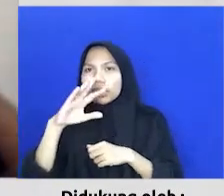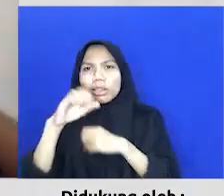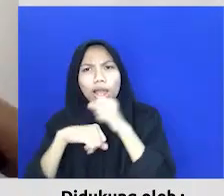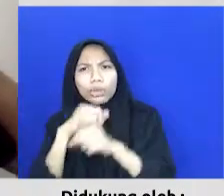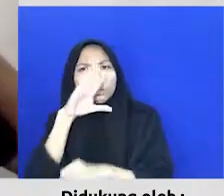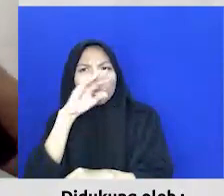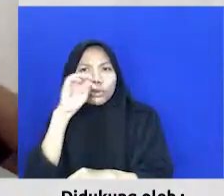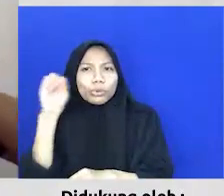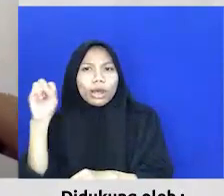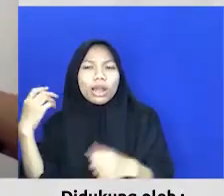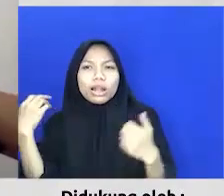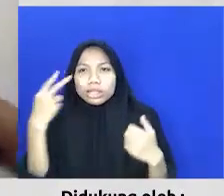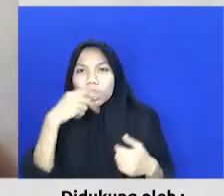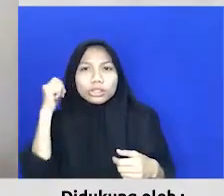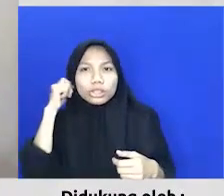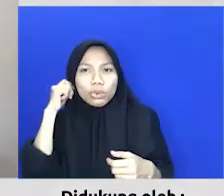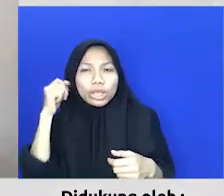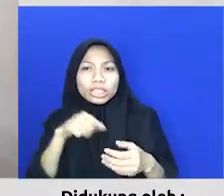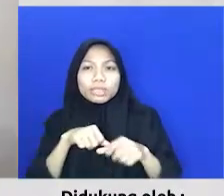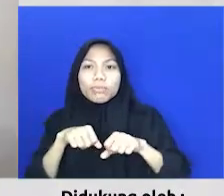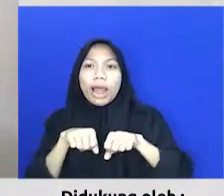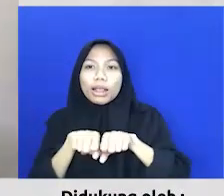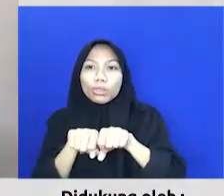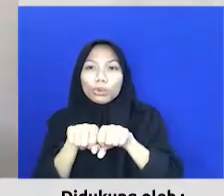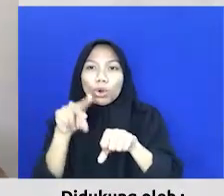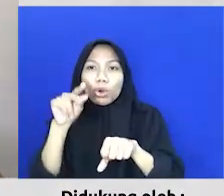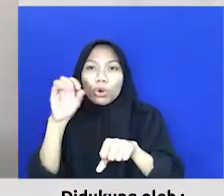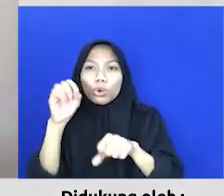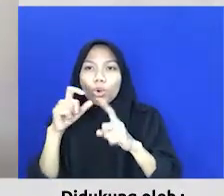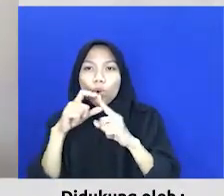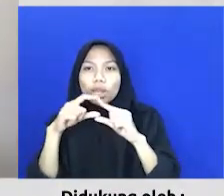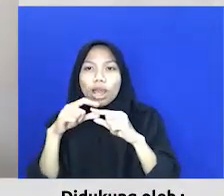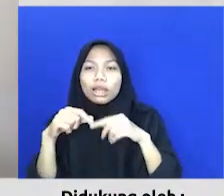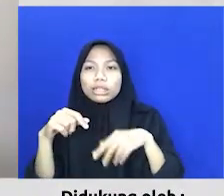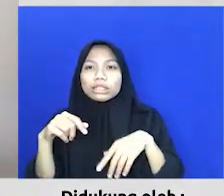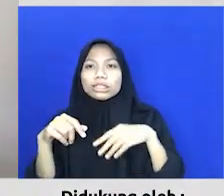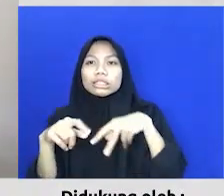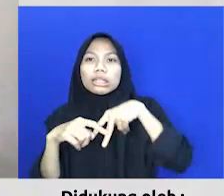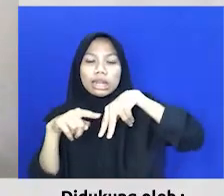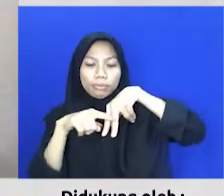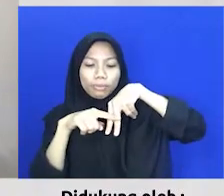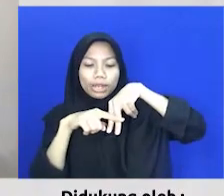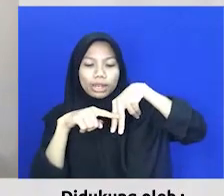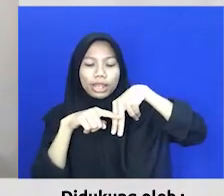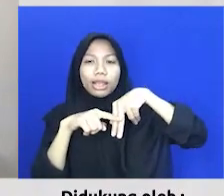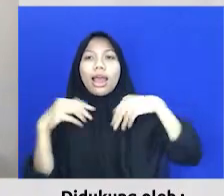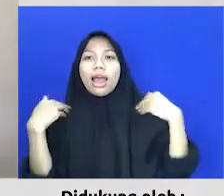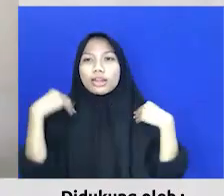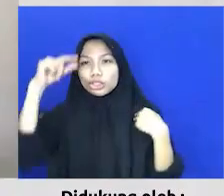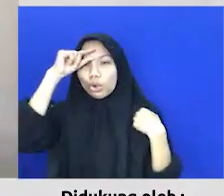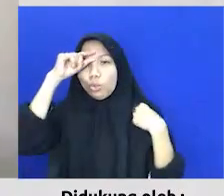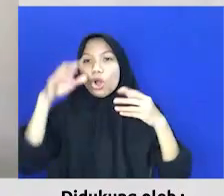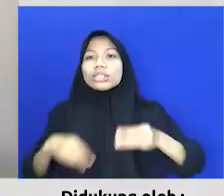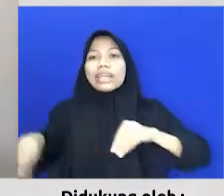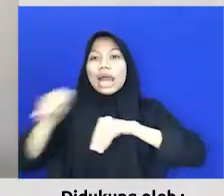nggak tahu tata krama atau apa, enggak bukan gitu, justru wah kita sangat egaliter sekali ya gitu. Ya